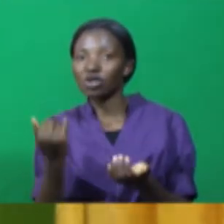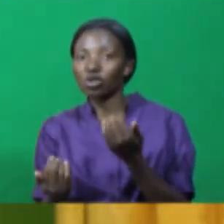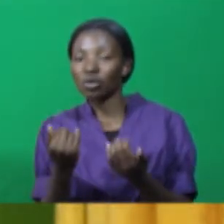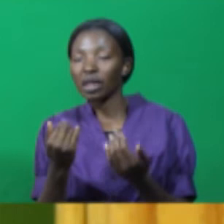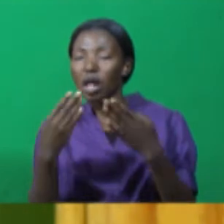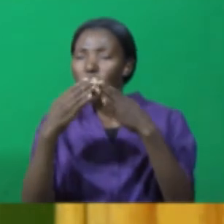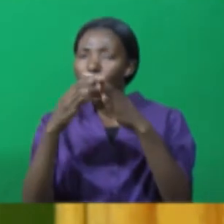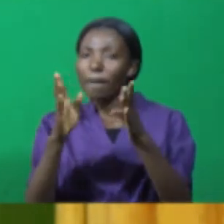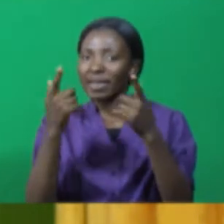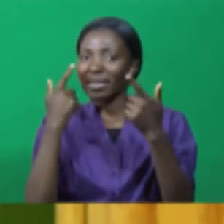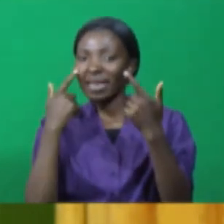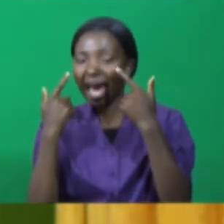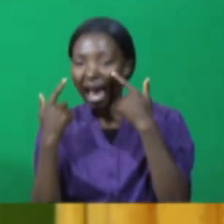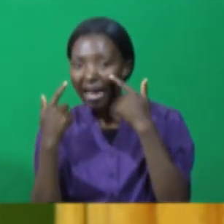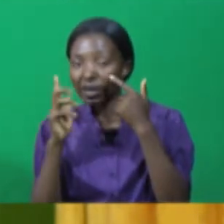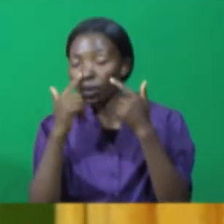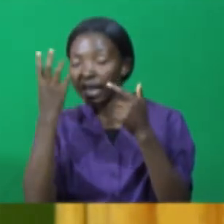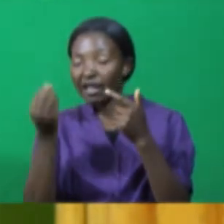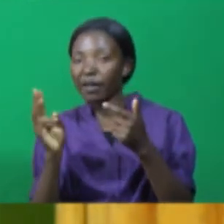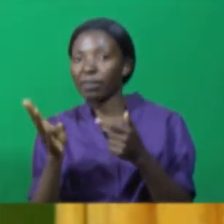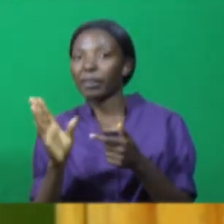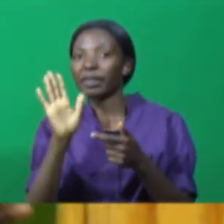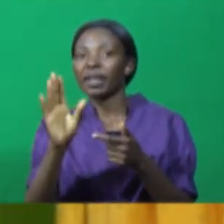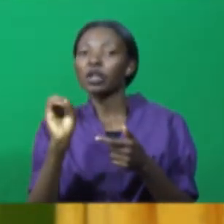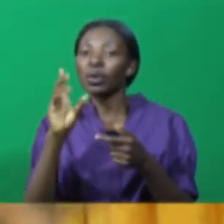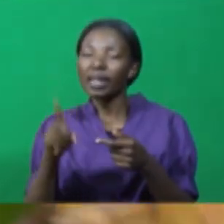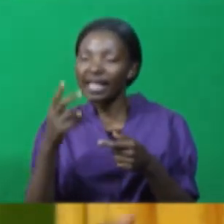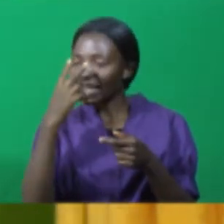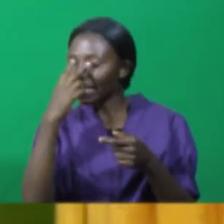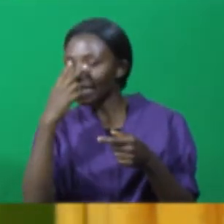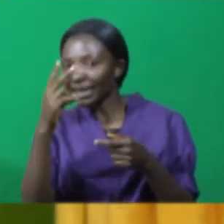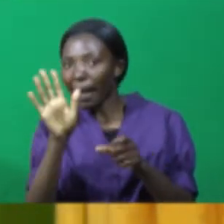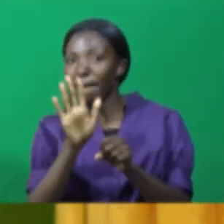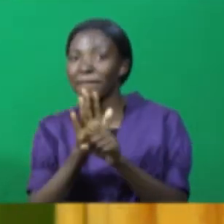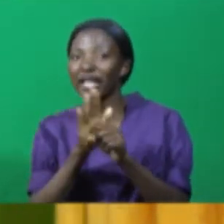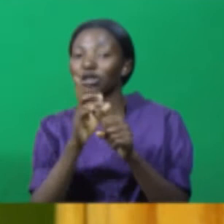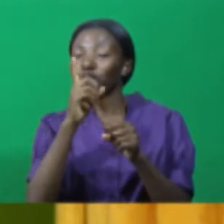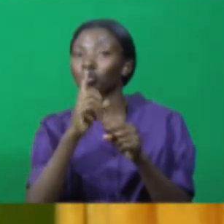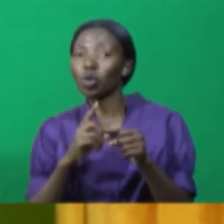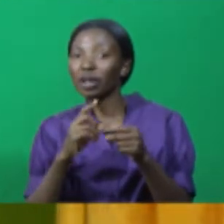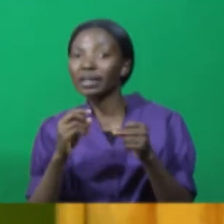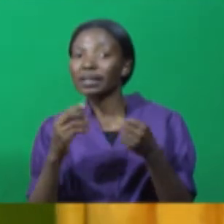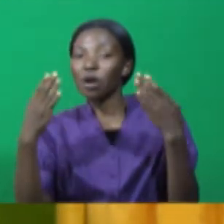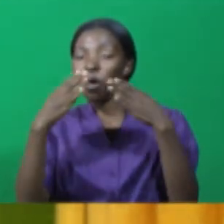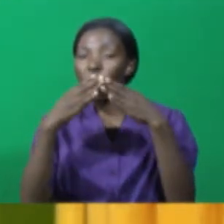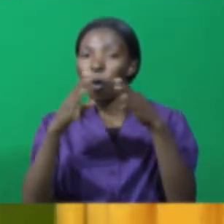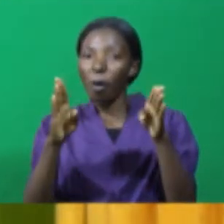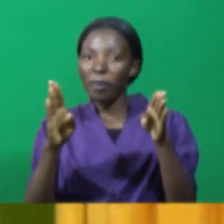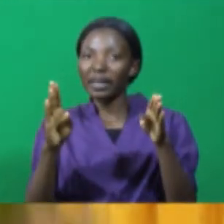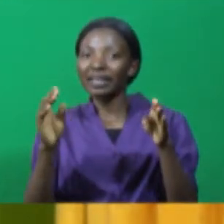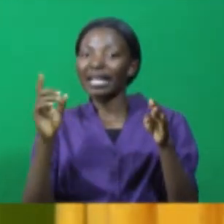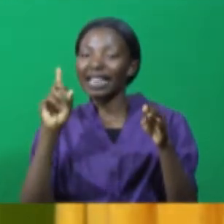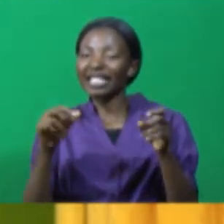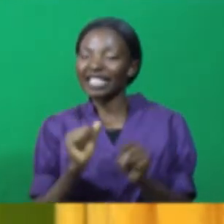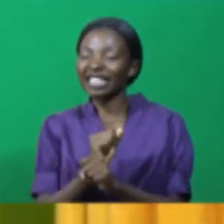Ova vura maziso paita crisis. Kuti vaone ma opportunities. Vaone mikana yekubuda